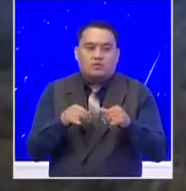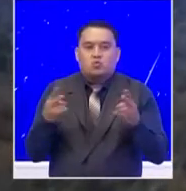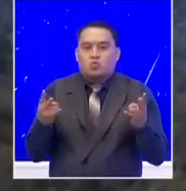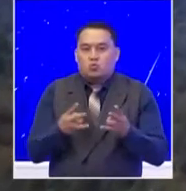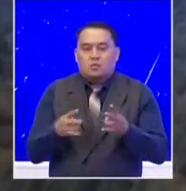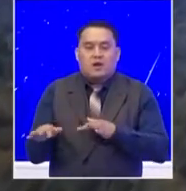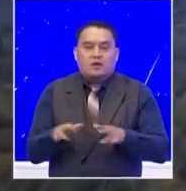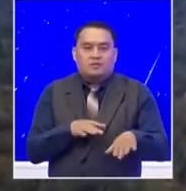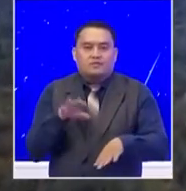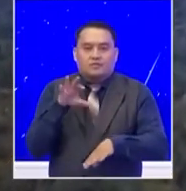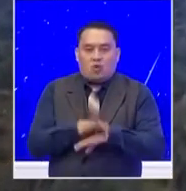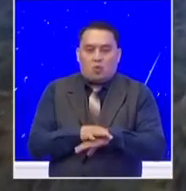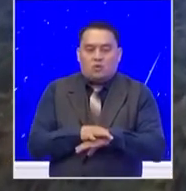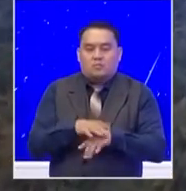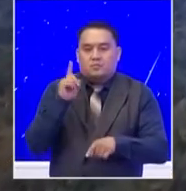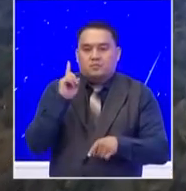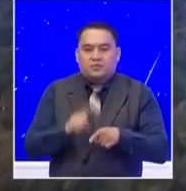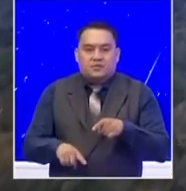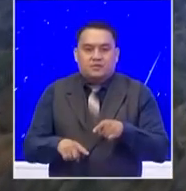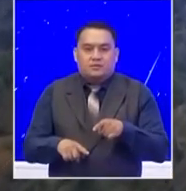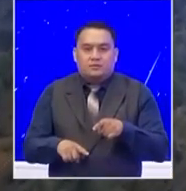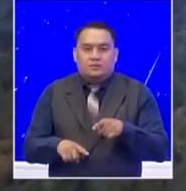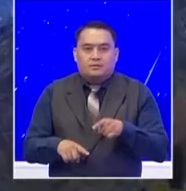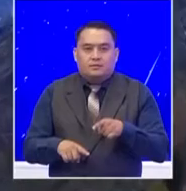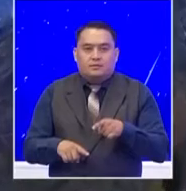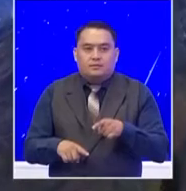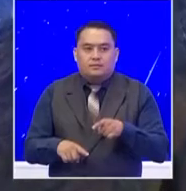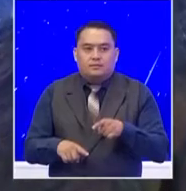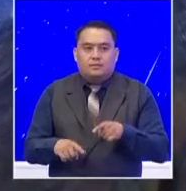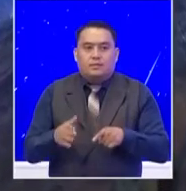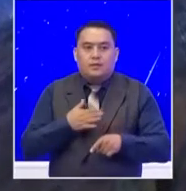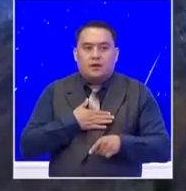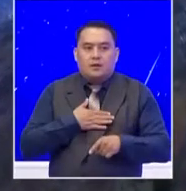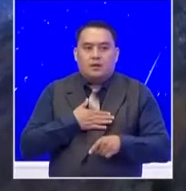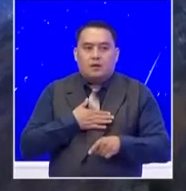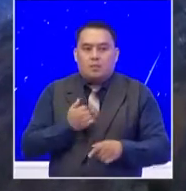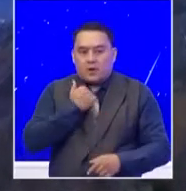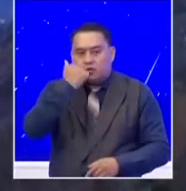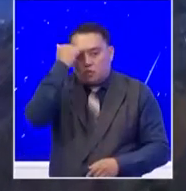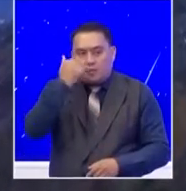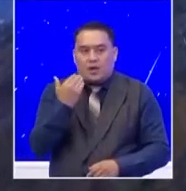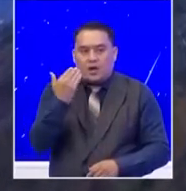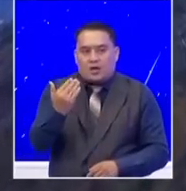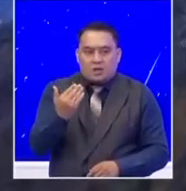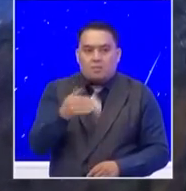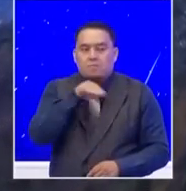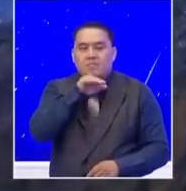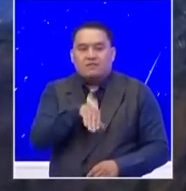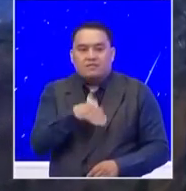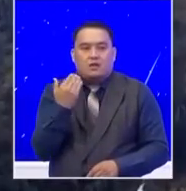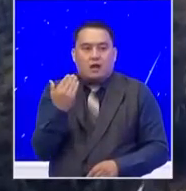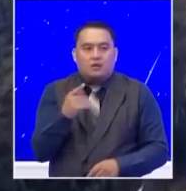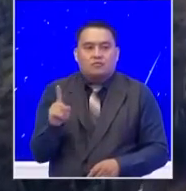необходимые мероприятия, задержаны сразу по горячим следам преступники. Моя человеческая глубокая благодарность этим ребятам, профессионалам своего